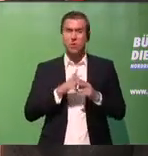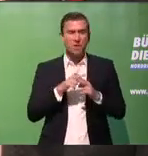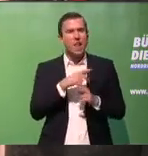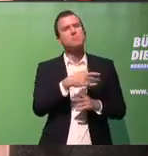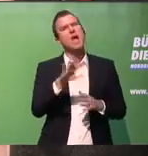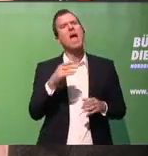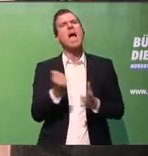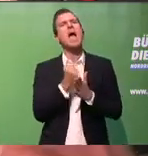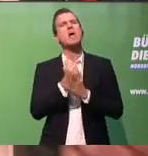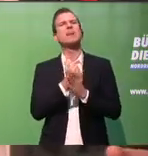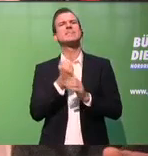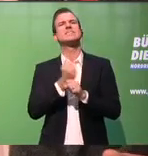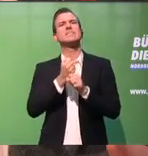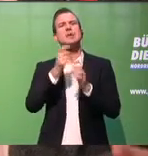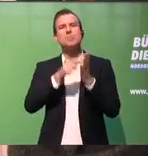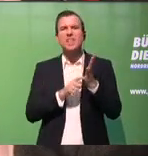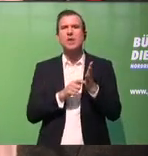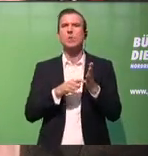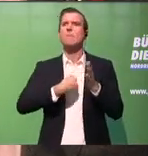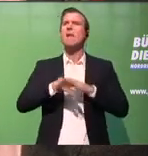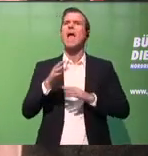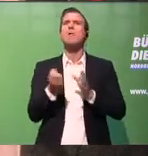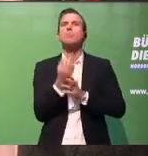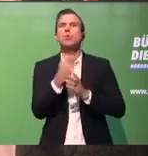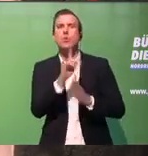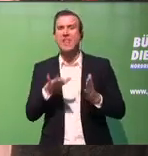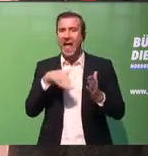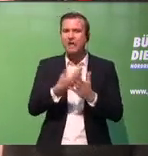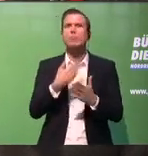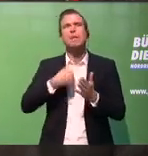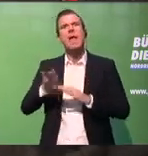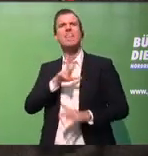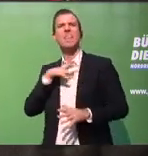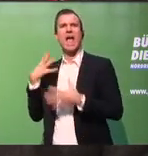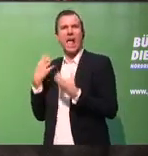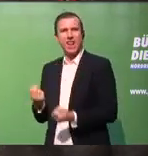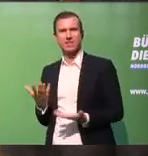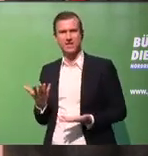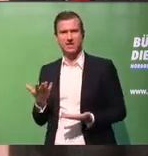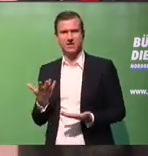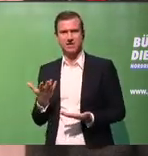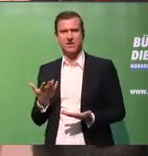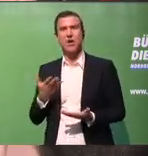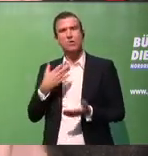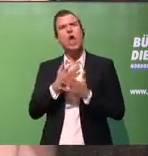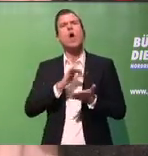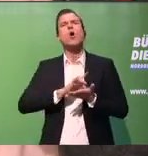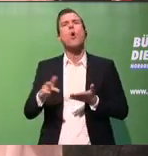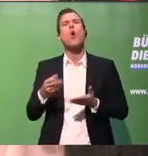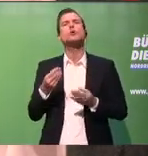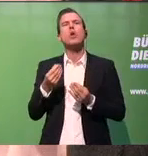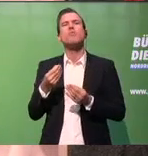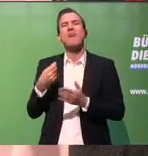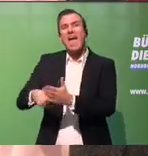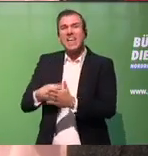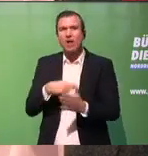humanere Arbeitsbedingungen, nachhaltigere Produkte anbieten und einen verantwortungsvolleren Rohstoffeinkauf